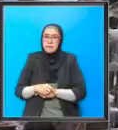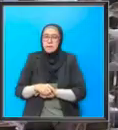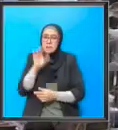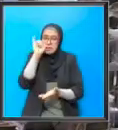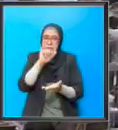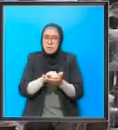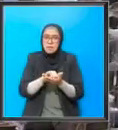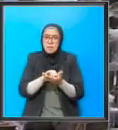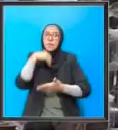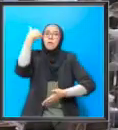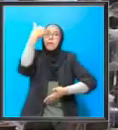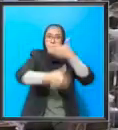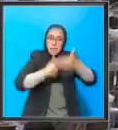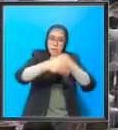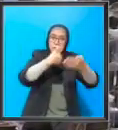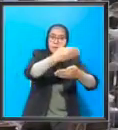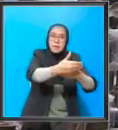itu presidennya